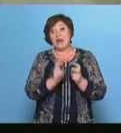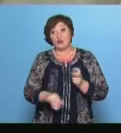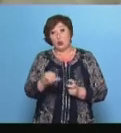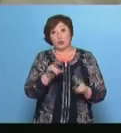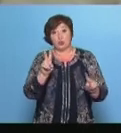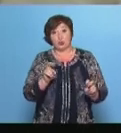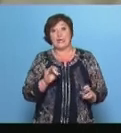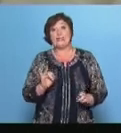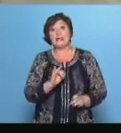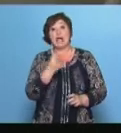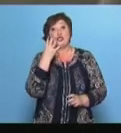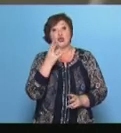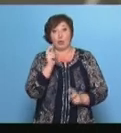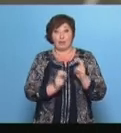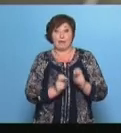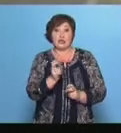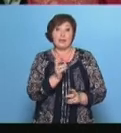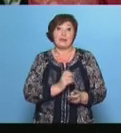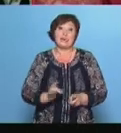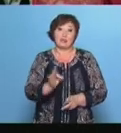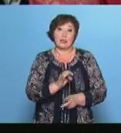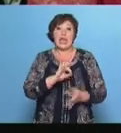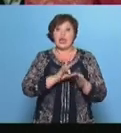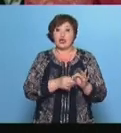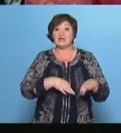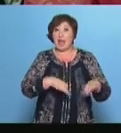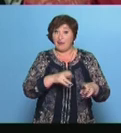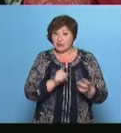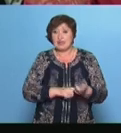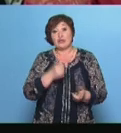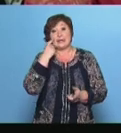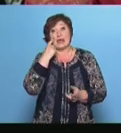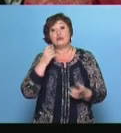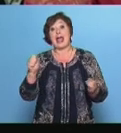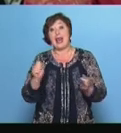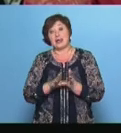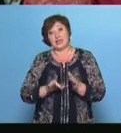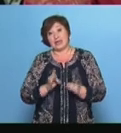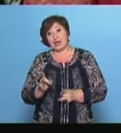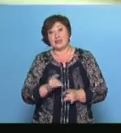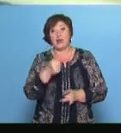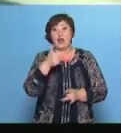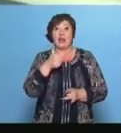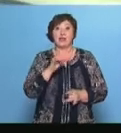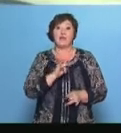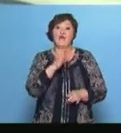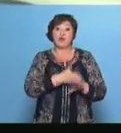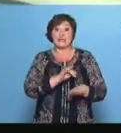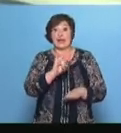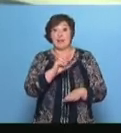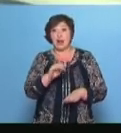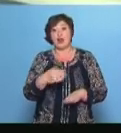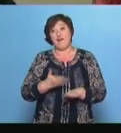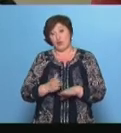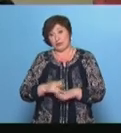об истории 4 промышленных предприятий республики. Ижевского автозавода, Сарапульского электрогенераторного, Глазовского химмаша и Воткинского